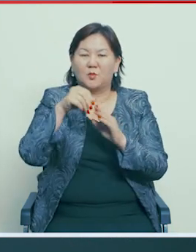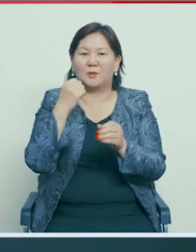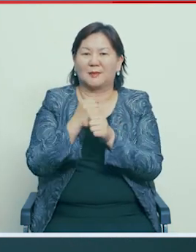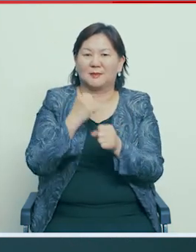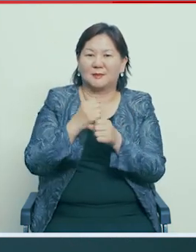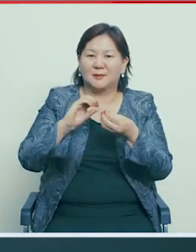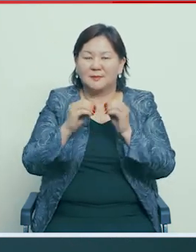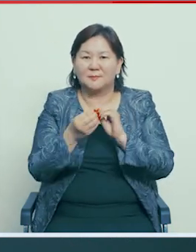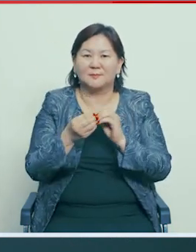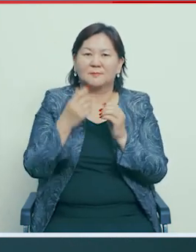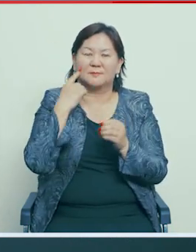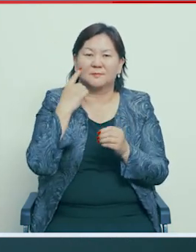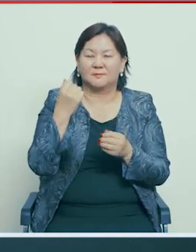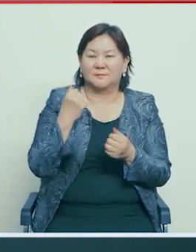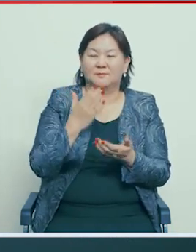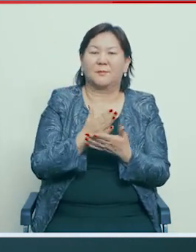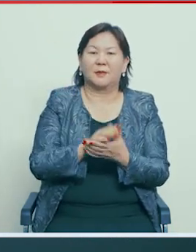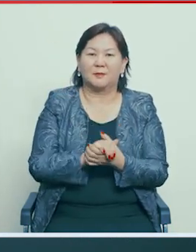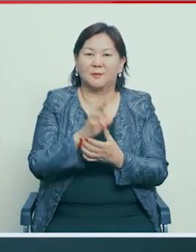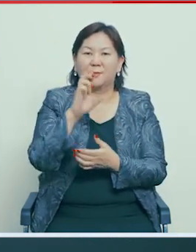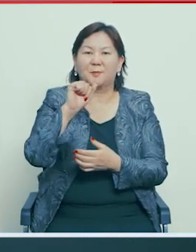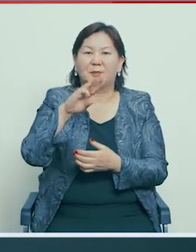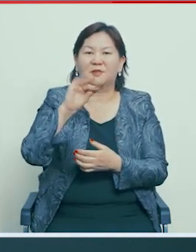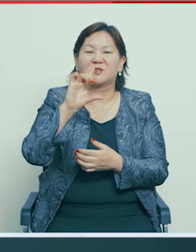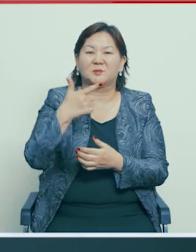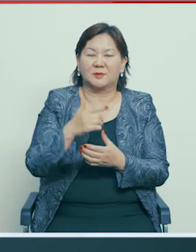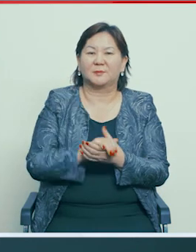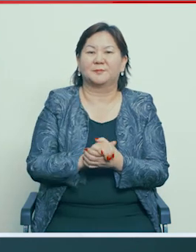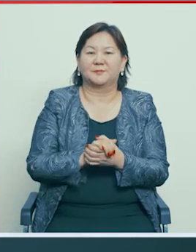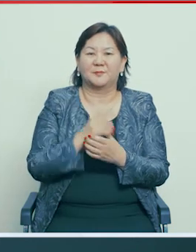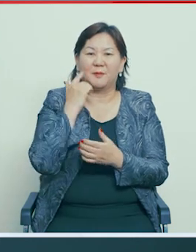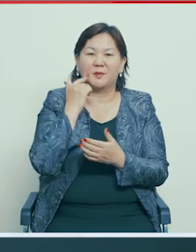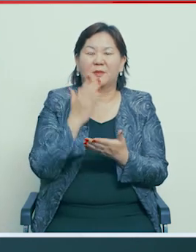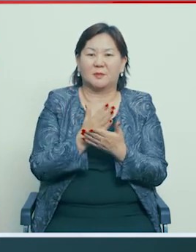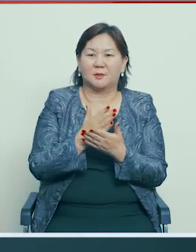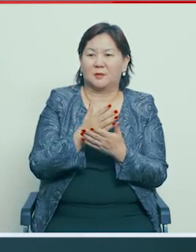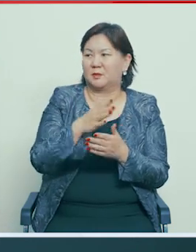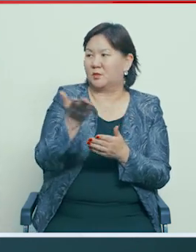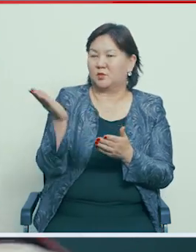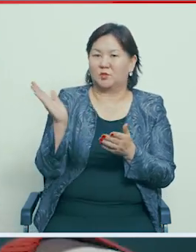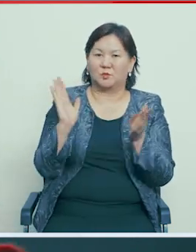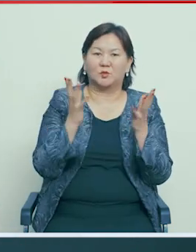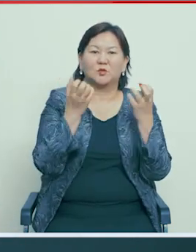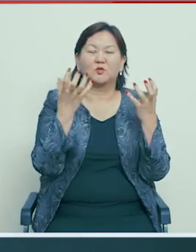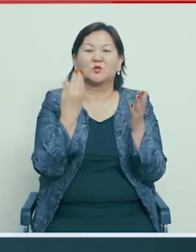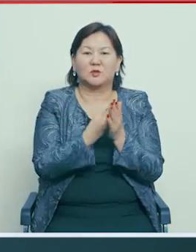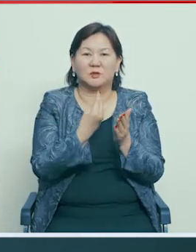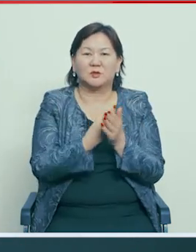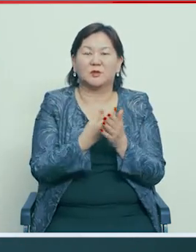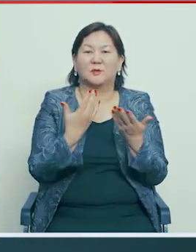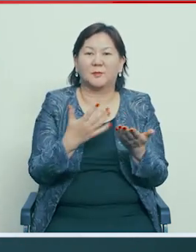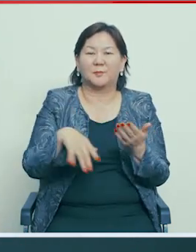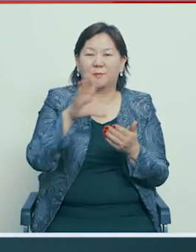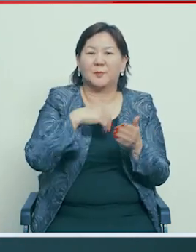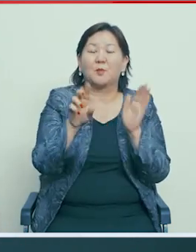ингэж оролцох зохицуулж идэг юм хүн гэсэн үг байхгүй юу? Бачин гэдэг эмэгтэй байдаг тийм. Тэгэл эргэн тойронд бол бид одоо зөндөө жишээ байдаг л да. Энэ бол